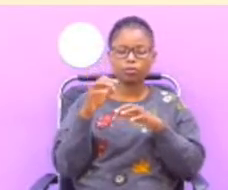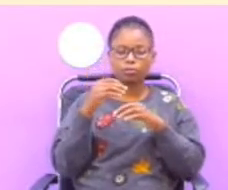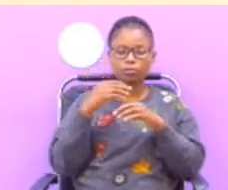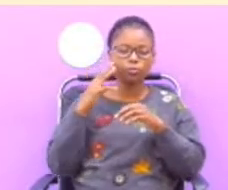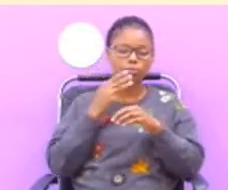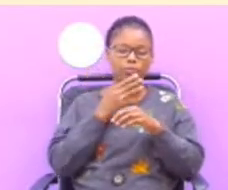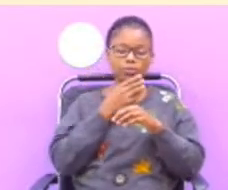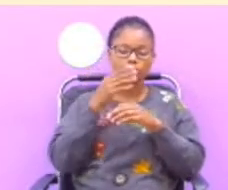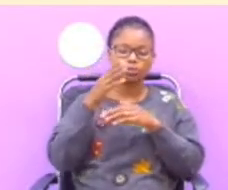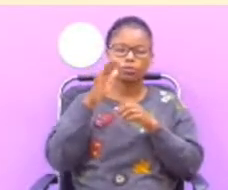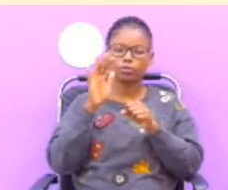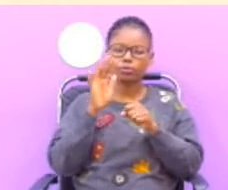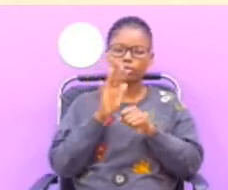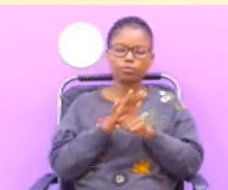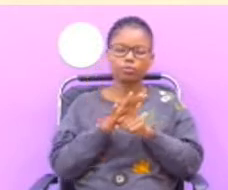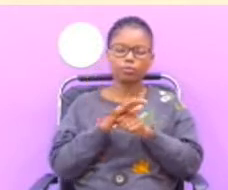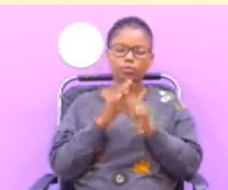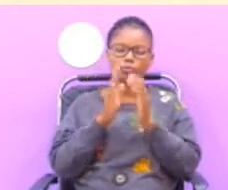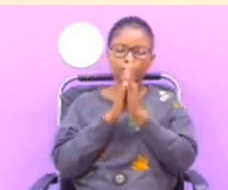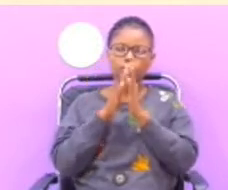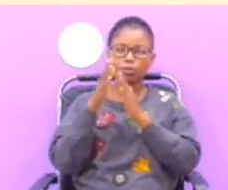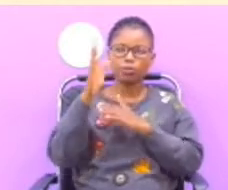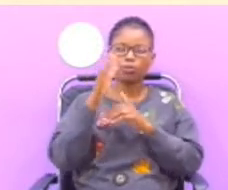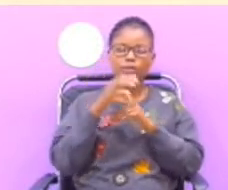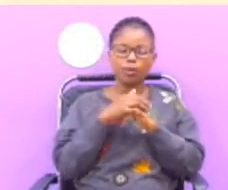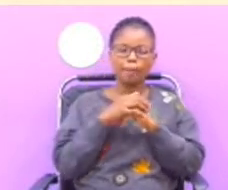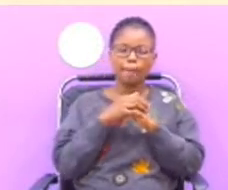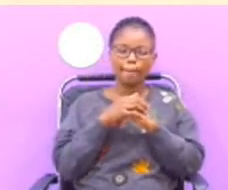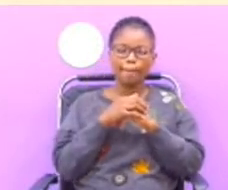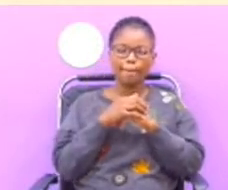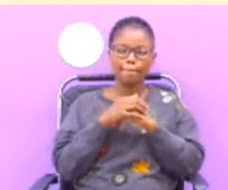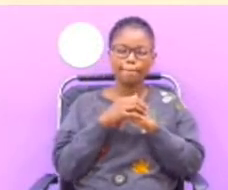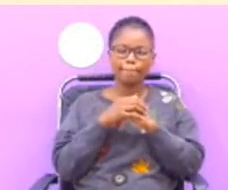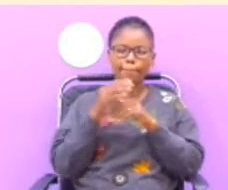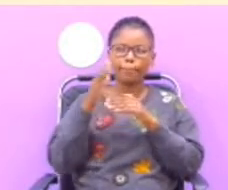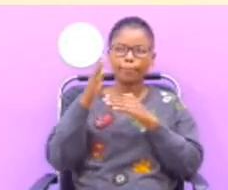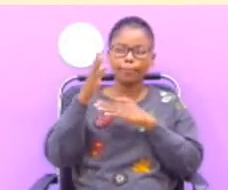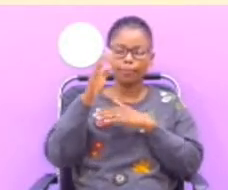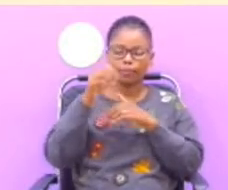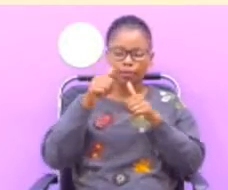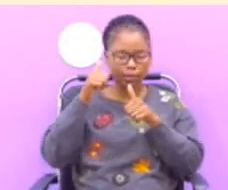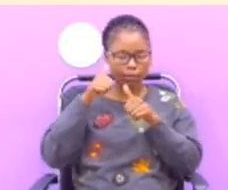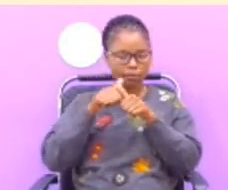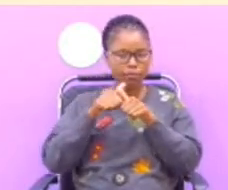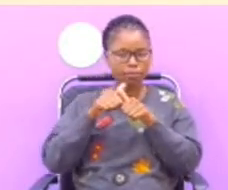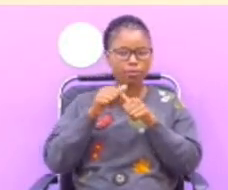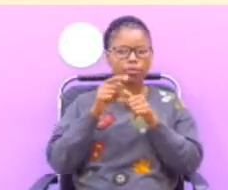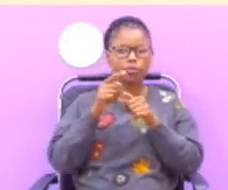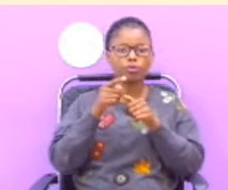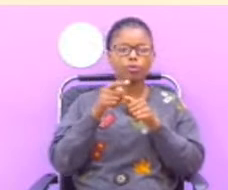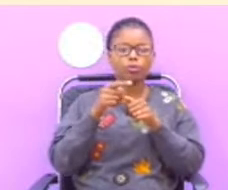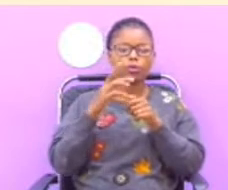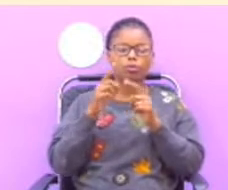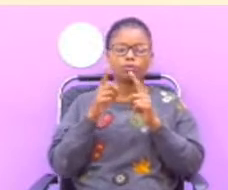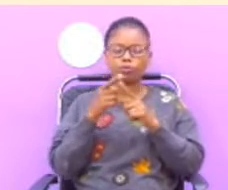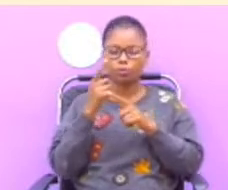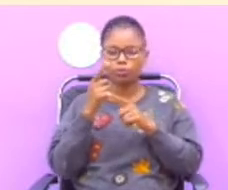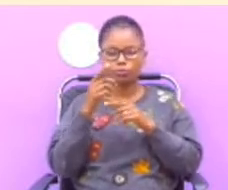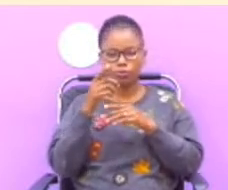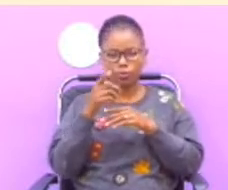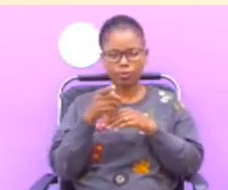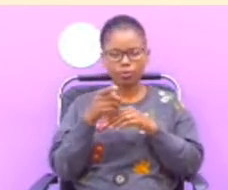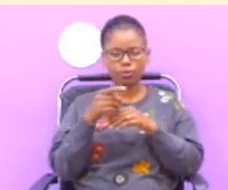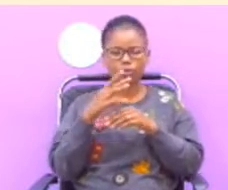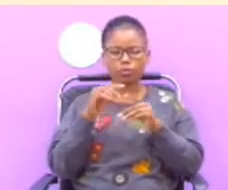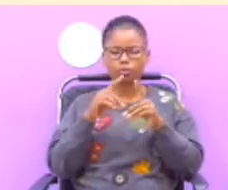nyingĩ Mwathani arogocwo Ngai atwarane nawe Ngai akũririkane Ngai akũhotanĩre Ngai agwĩke